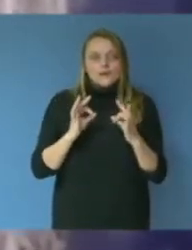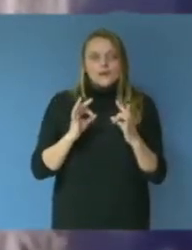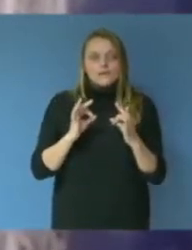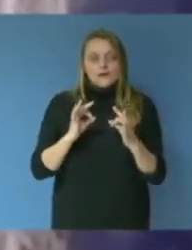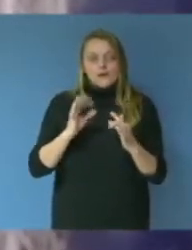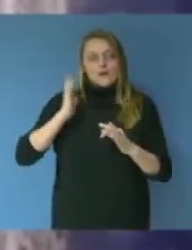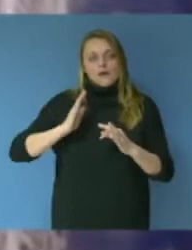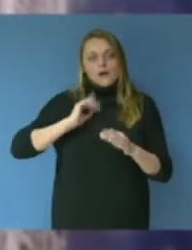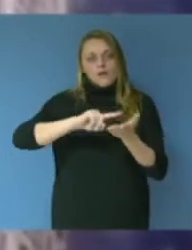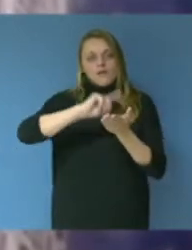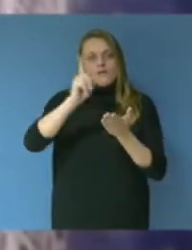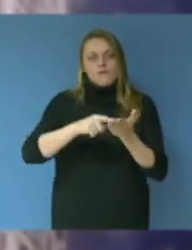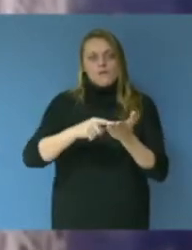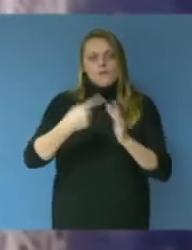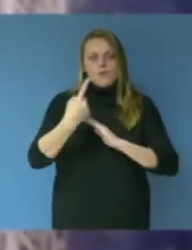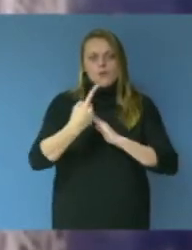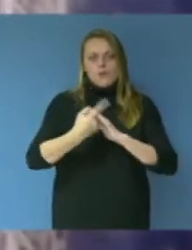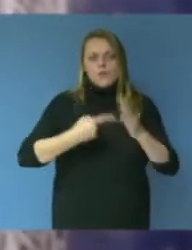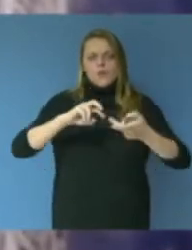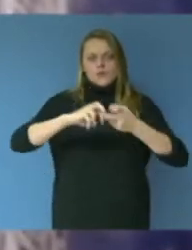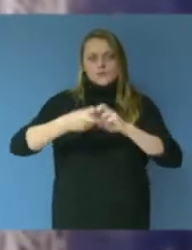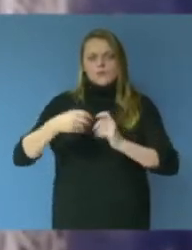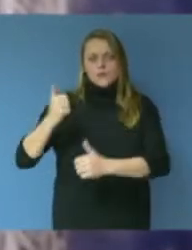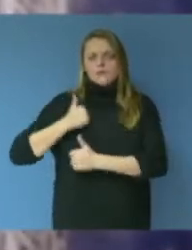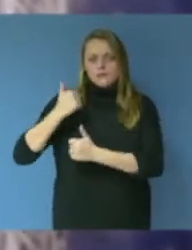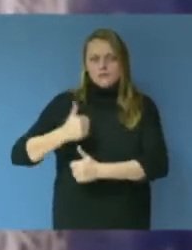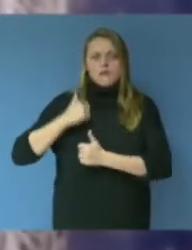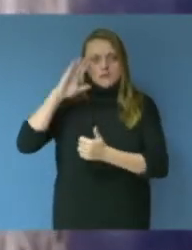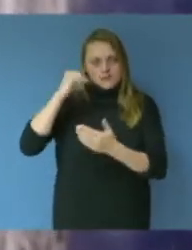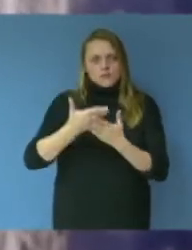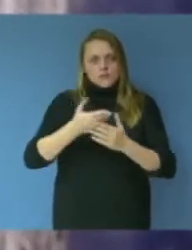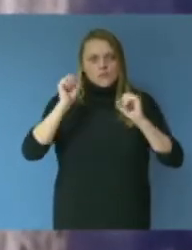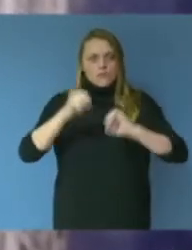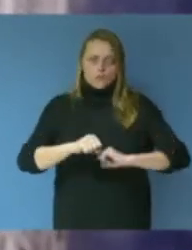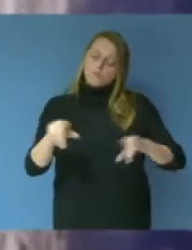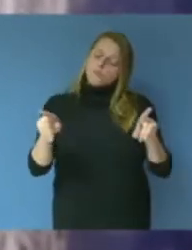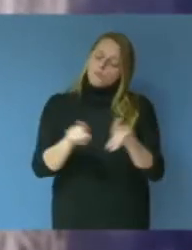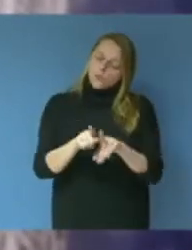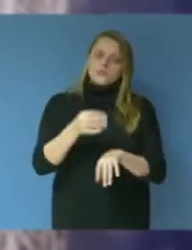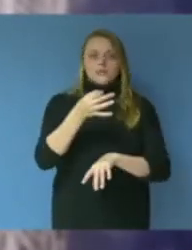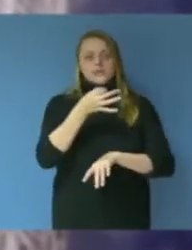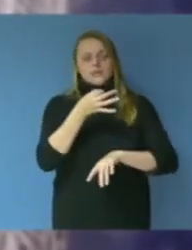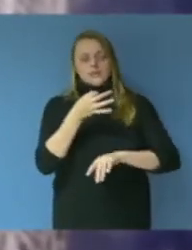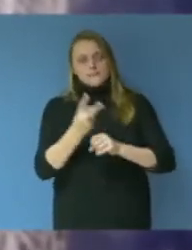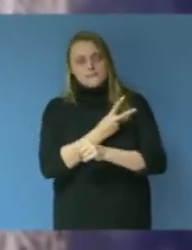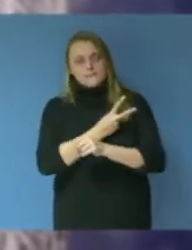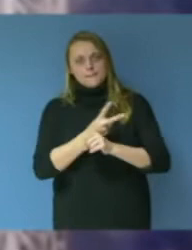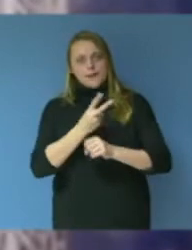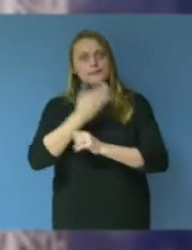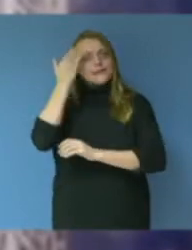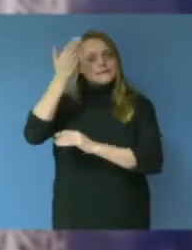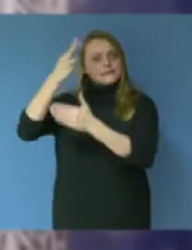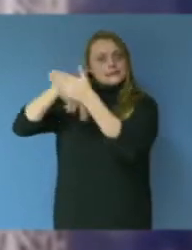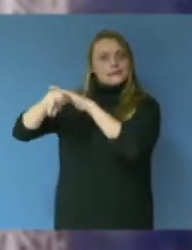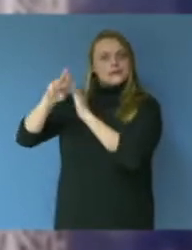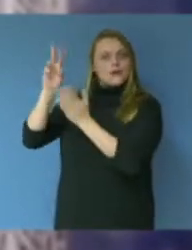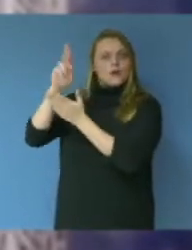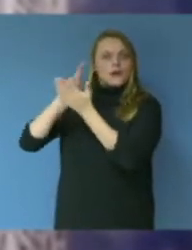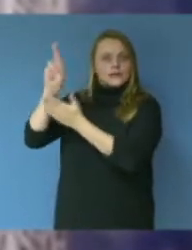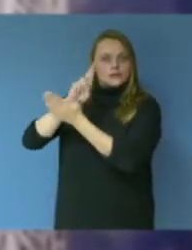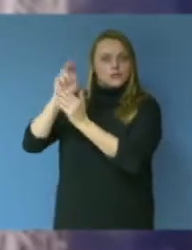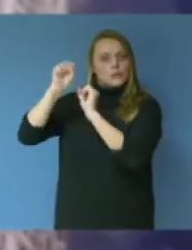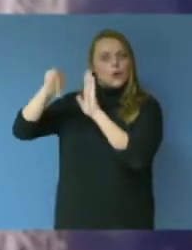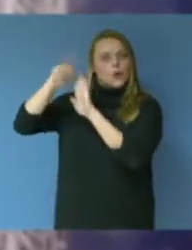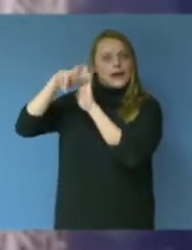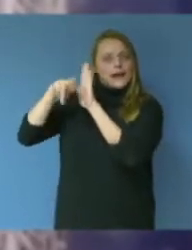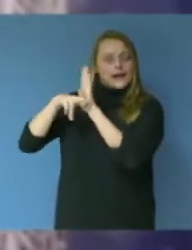instruction ministérielle de ce type, je souligne qu'il aurait été opportun que le règlement de la région précise qui va examiner l'éligibilité des